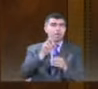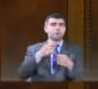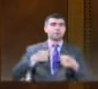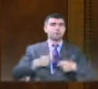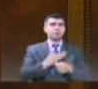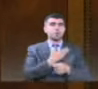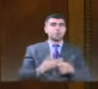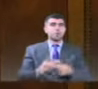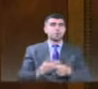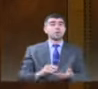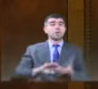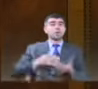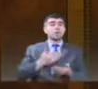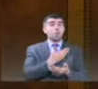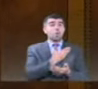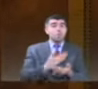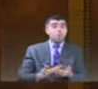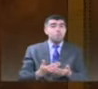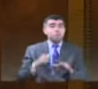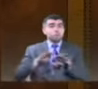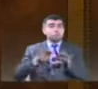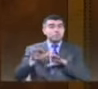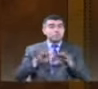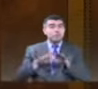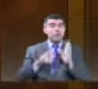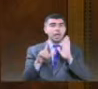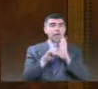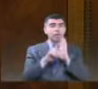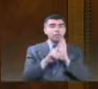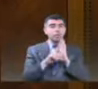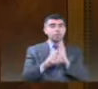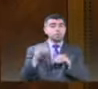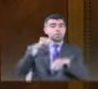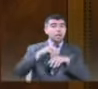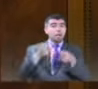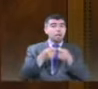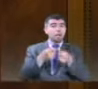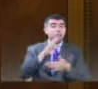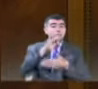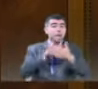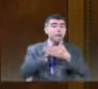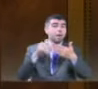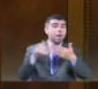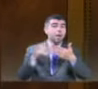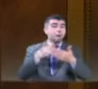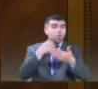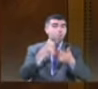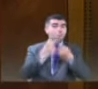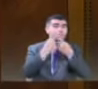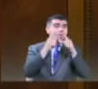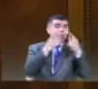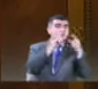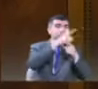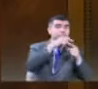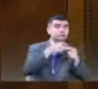على أن الحكومة قدمت المخطط التشريعي وقدمت جدولة زمنية، واليوم نلاحظ أن هناك عدد من